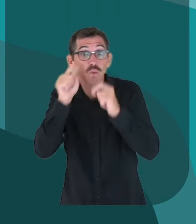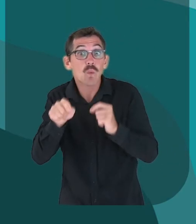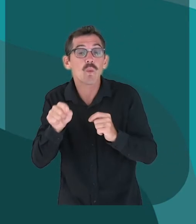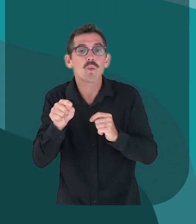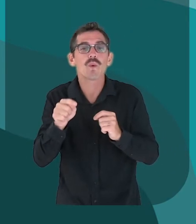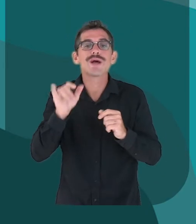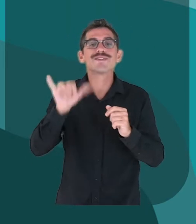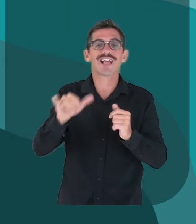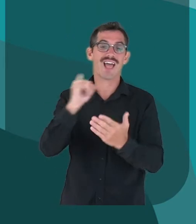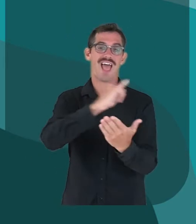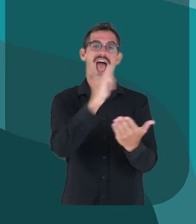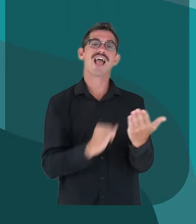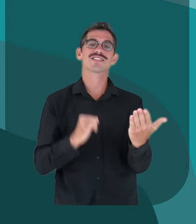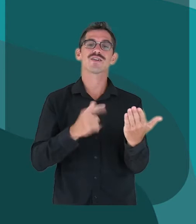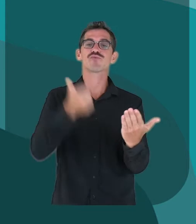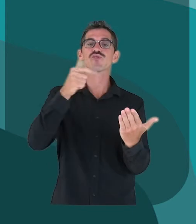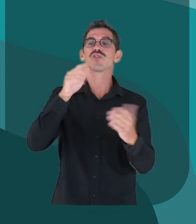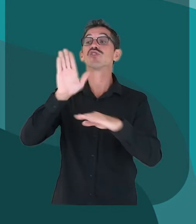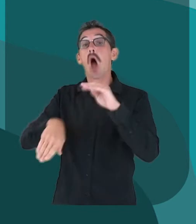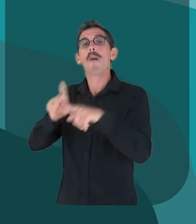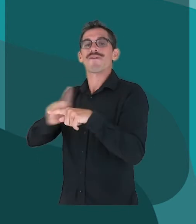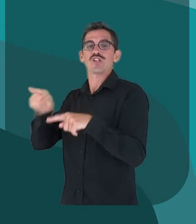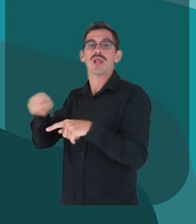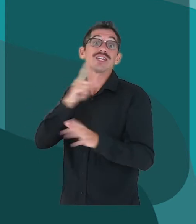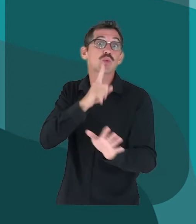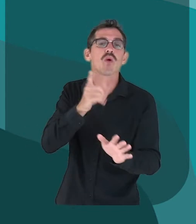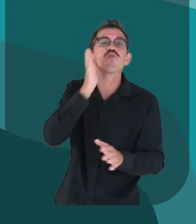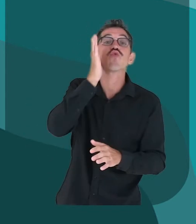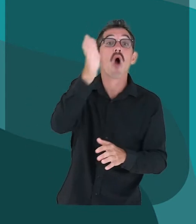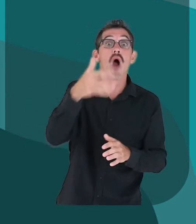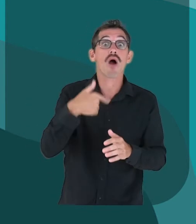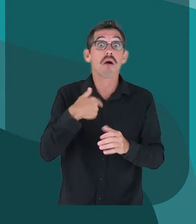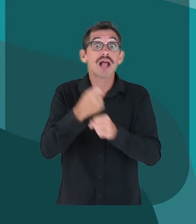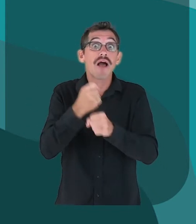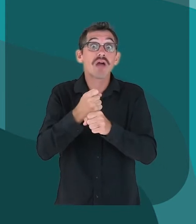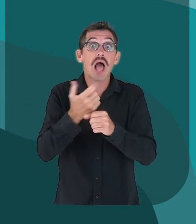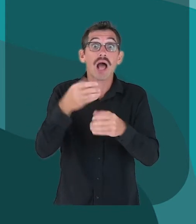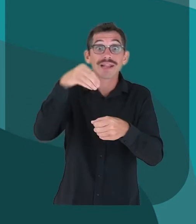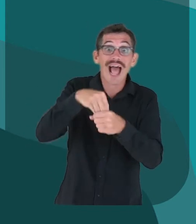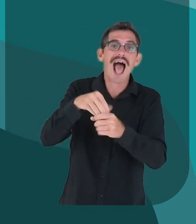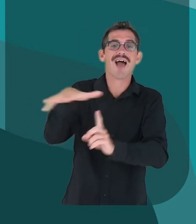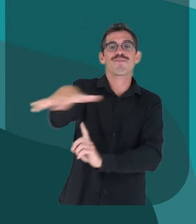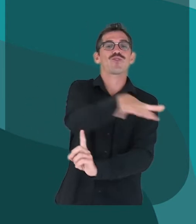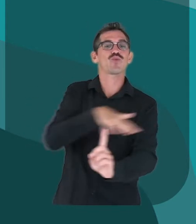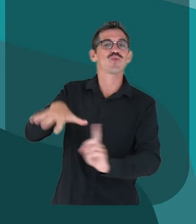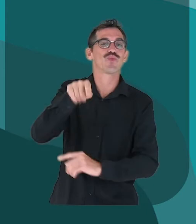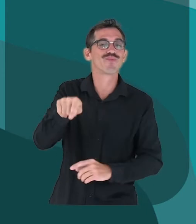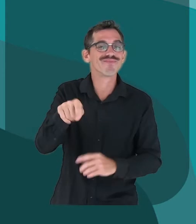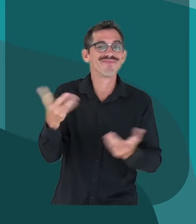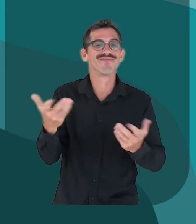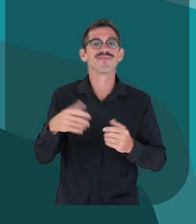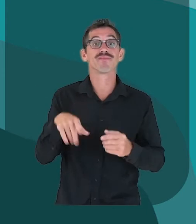sont vraiment plus artistiques que professionnelles. C'est sûr que j'aimerais ça éventuellement me donner un travail qui est dans